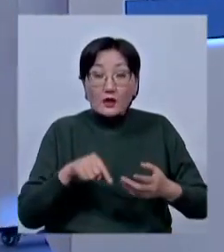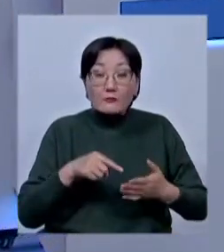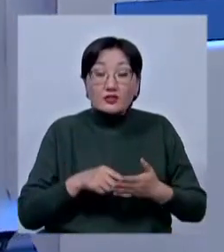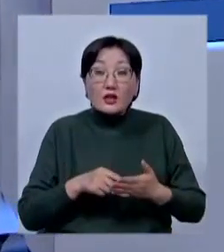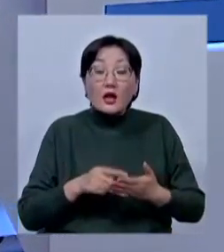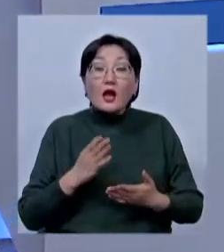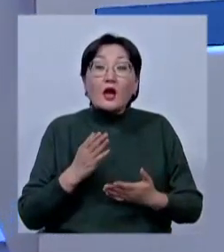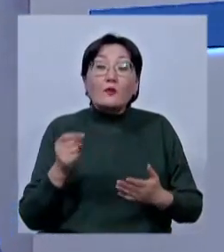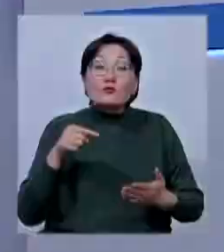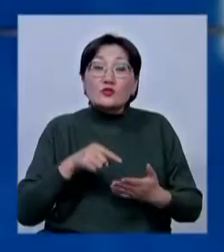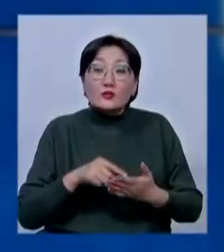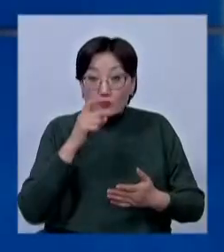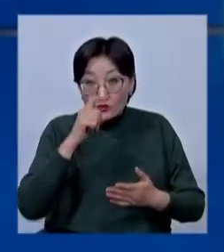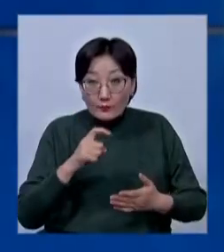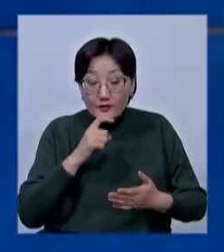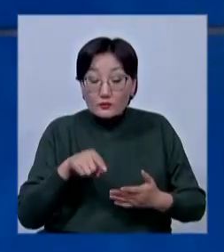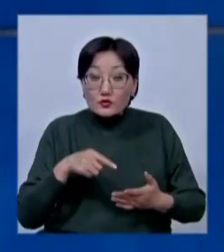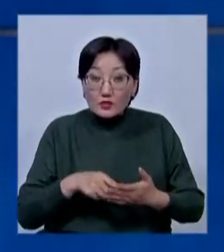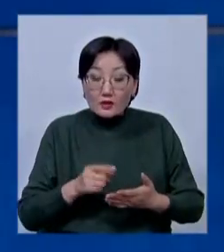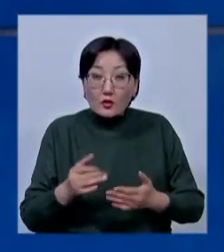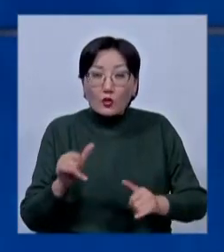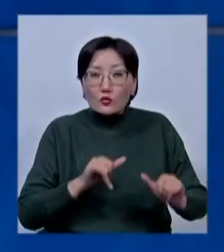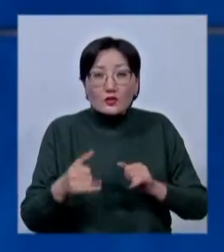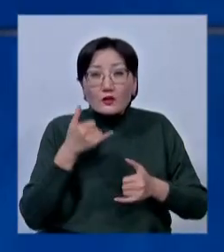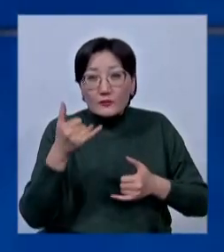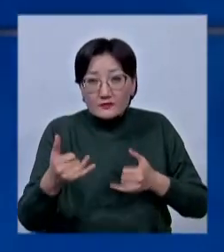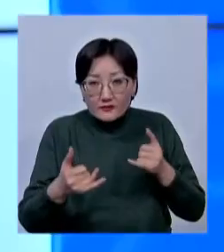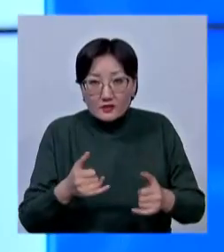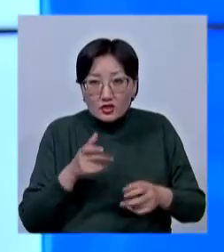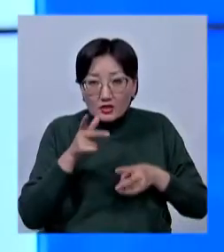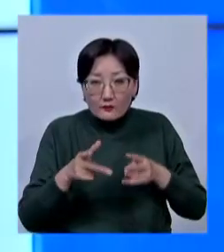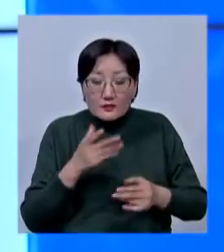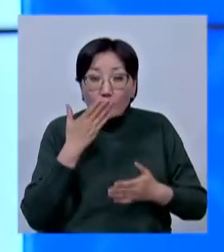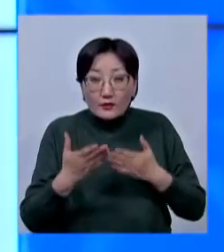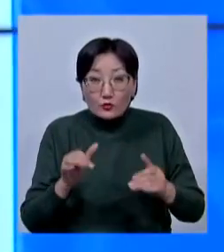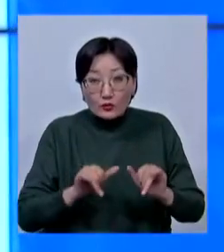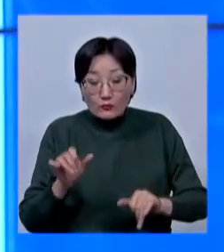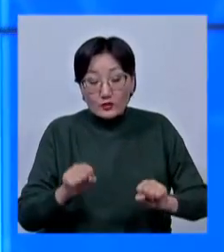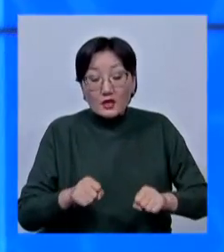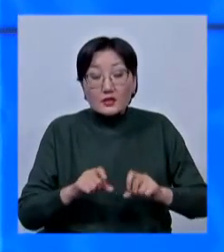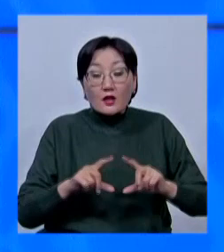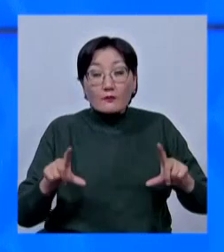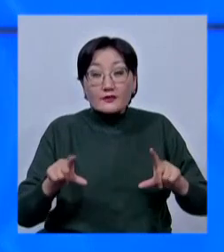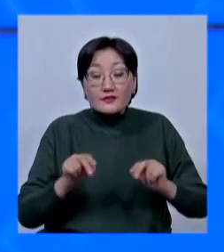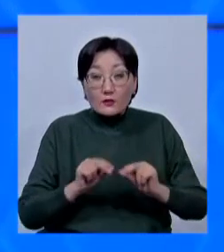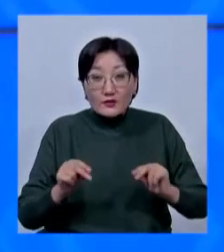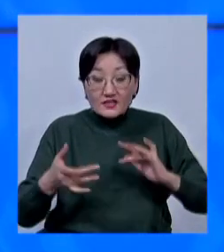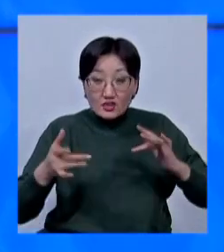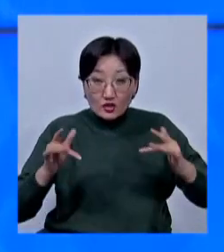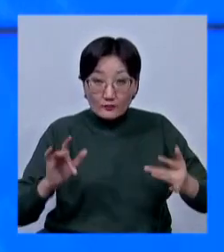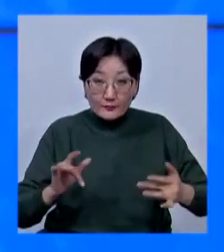болса, түсінбеген сұрақтар болса, қайда хабарласу керек? Сол Алматы қаласының білім басқармасының сайтында